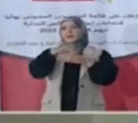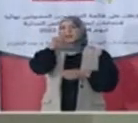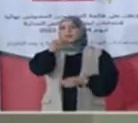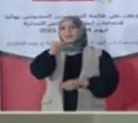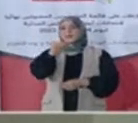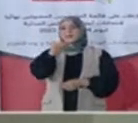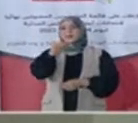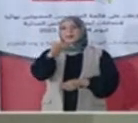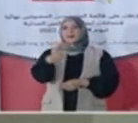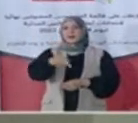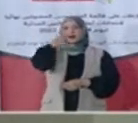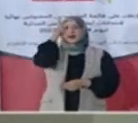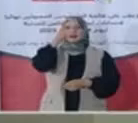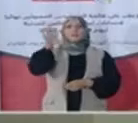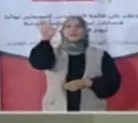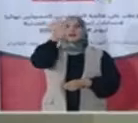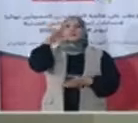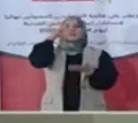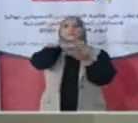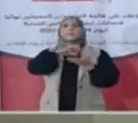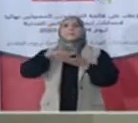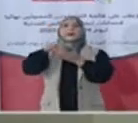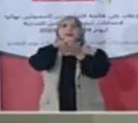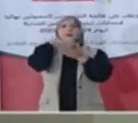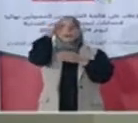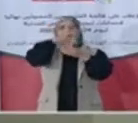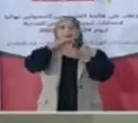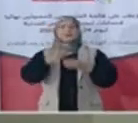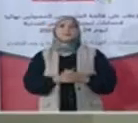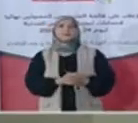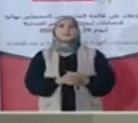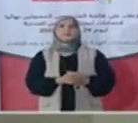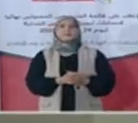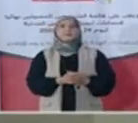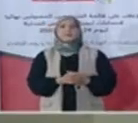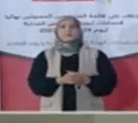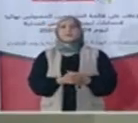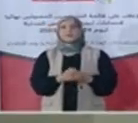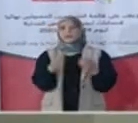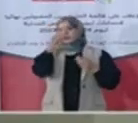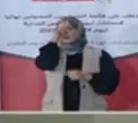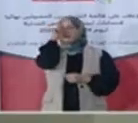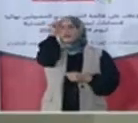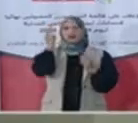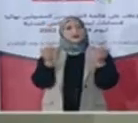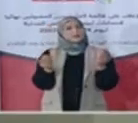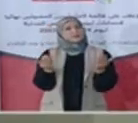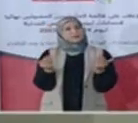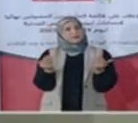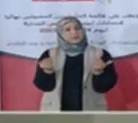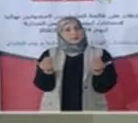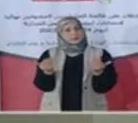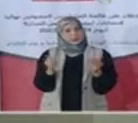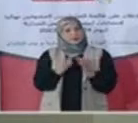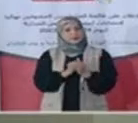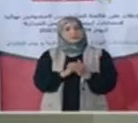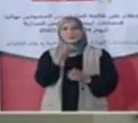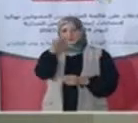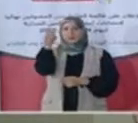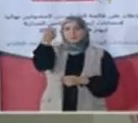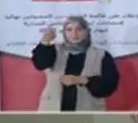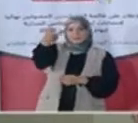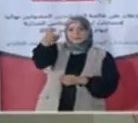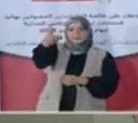أكثر من 5 مراكز. بالتالي ننتظر إن شاء الله أنه مش يكون فما